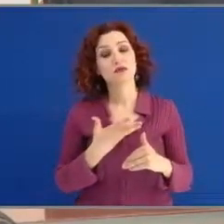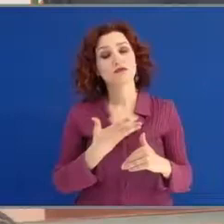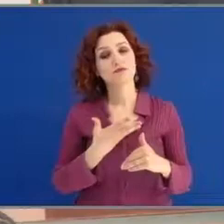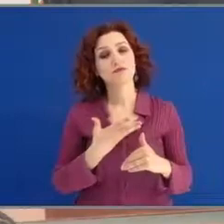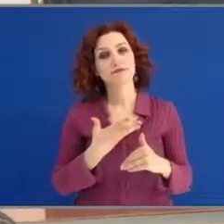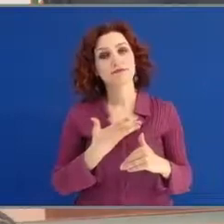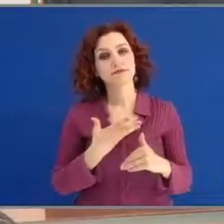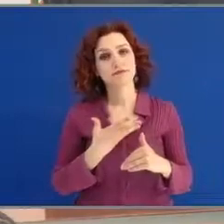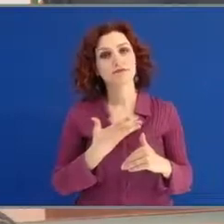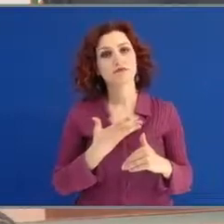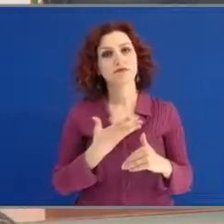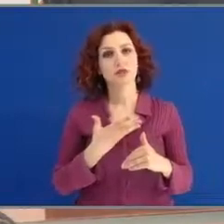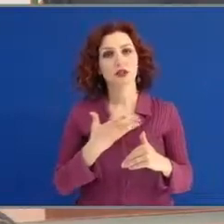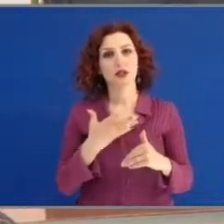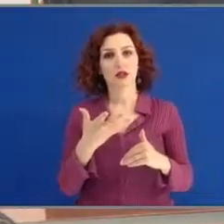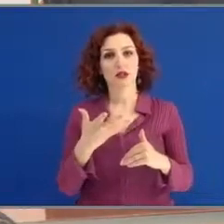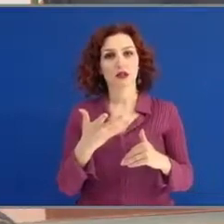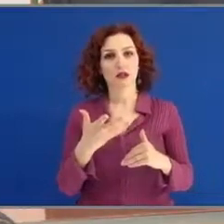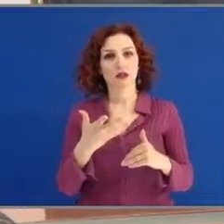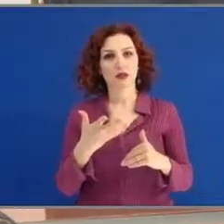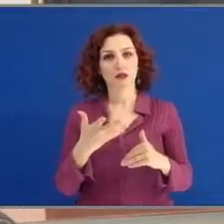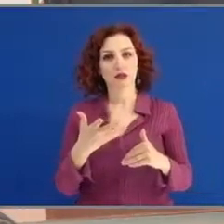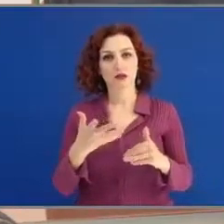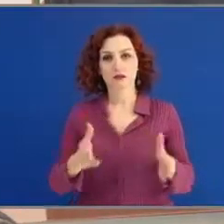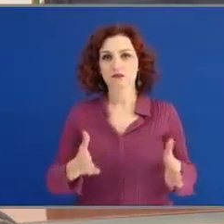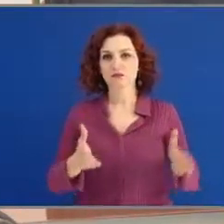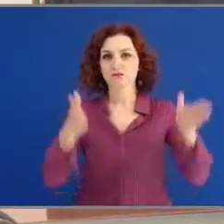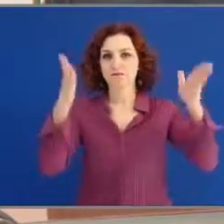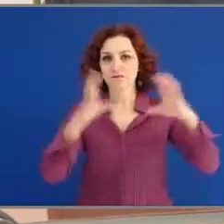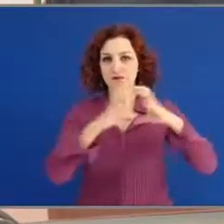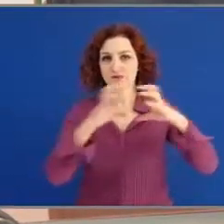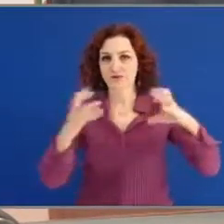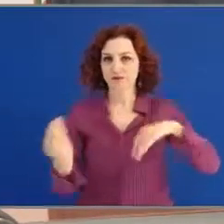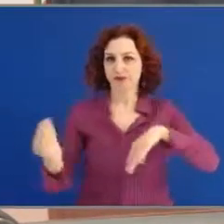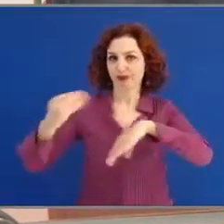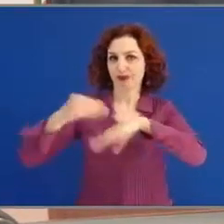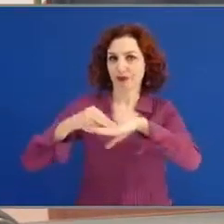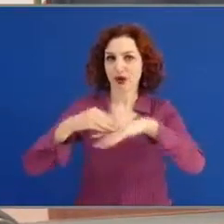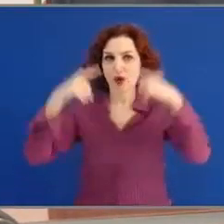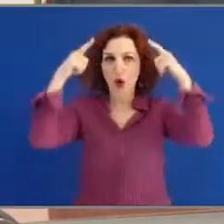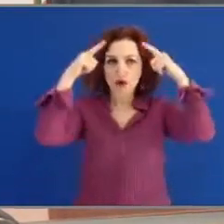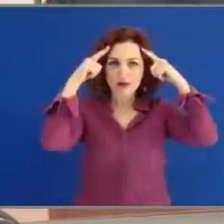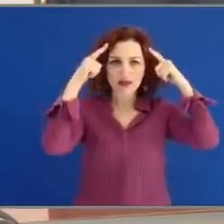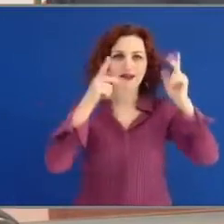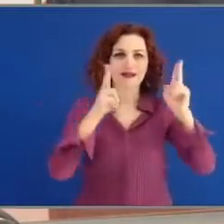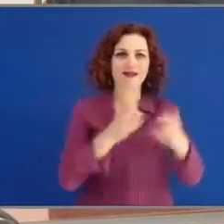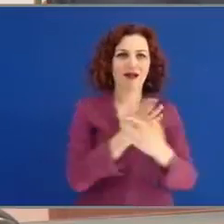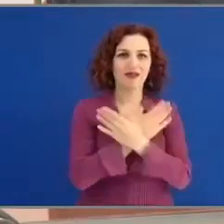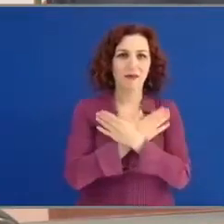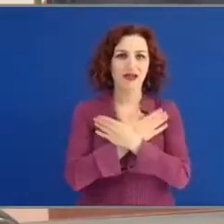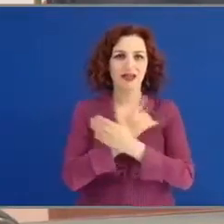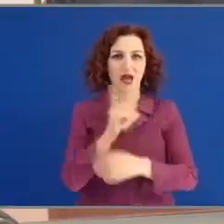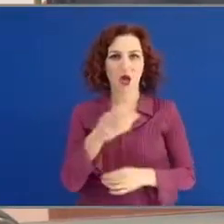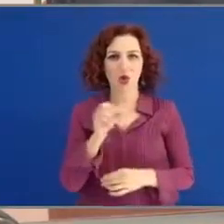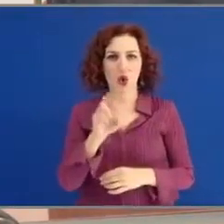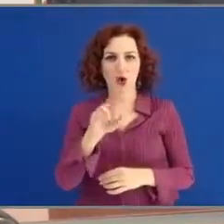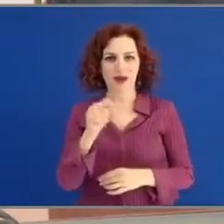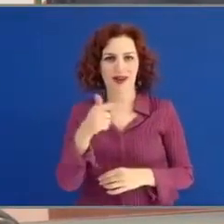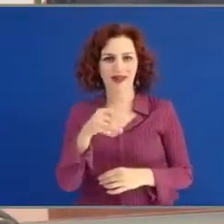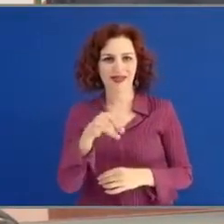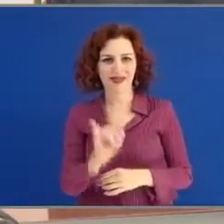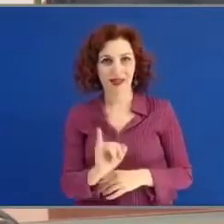realizzazione di un corpo di fabbrica aggiuntivo all'ospedale Santa Maria Goretti, un intervento di 9 milioni